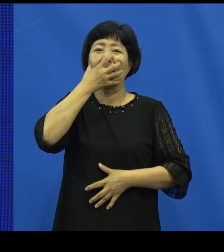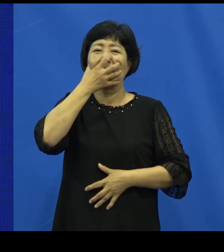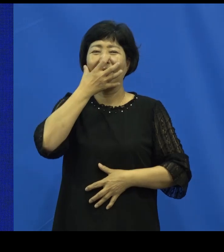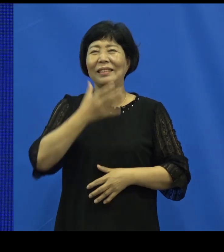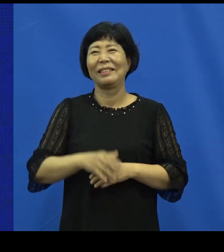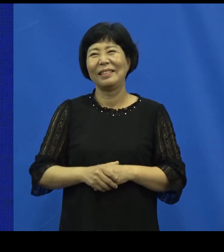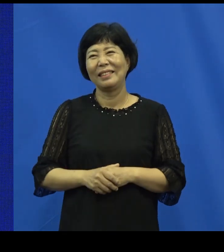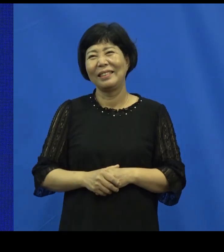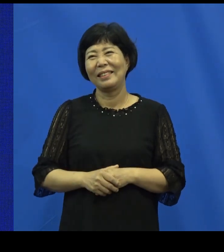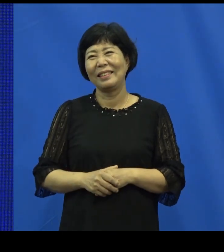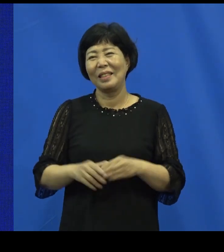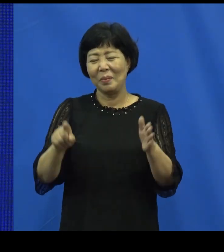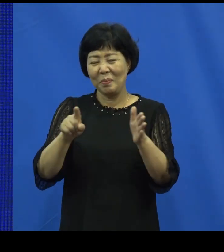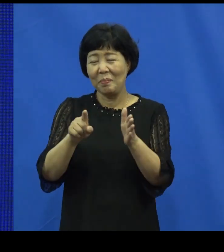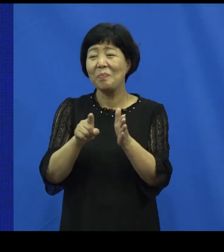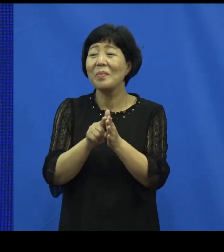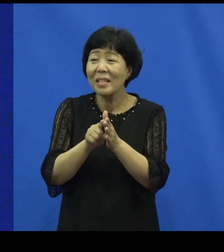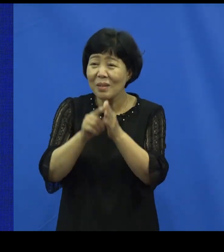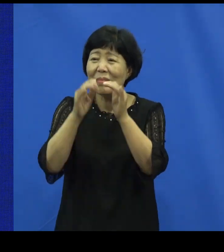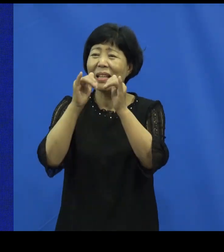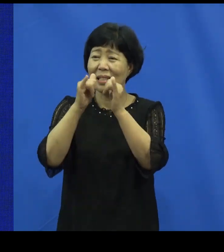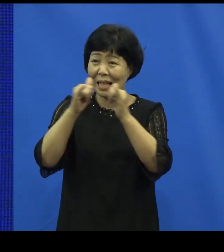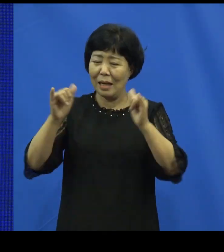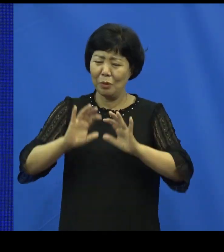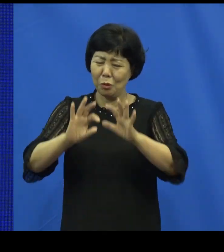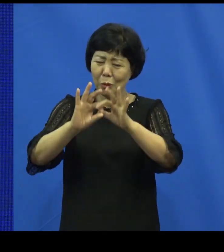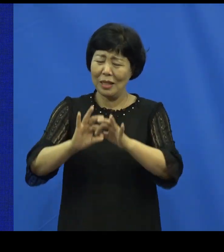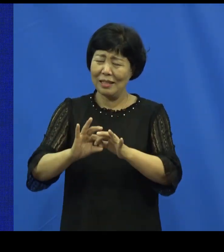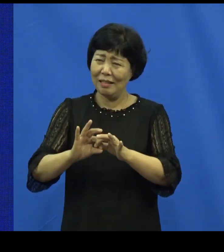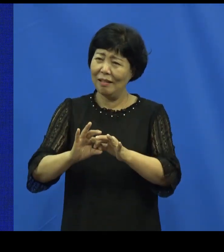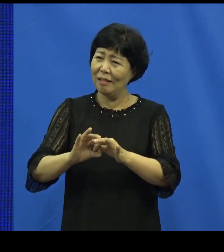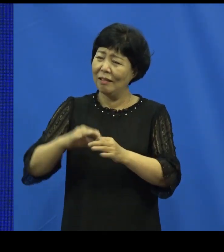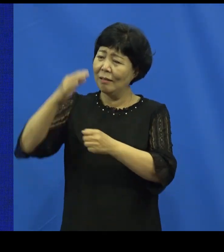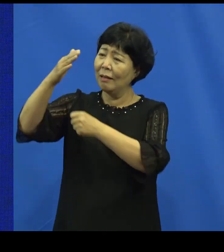지켜낸 사람들을 통하여 하나님은 당신이 누구인가를 증명해냈어요.